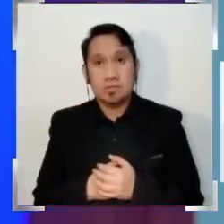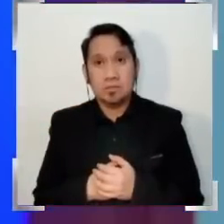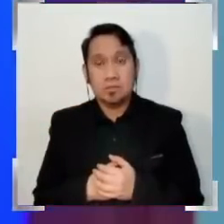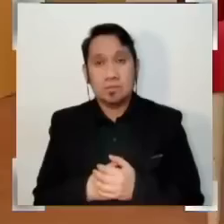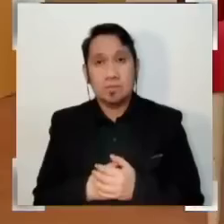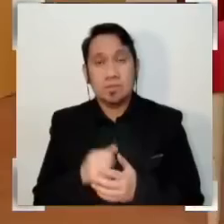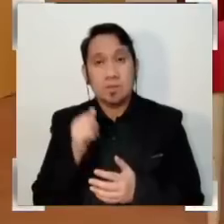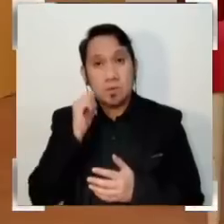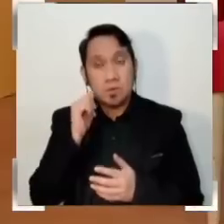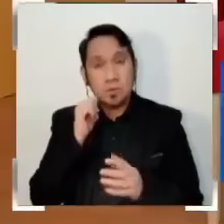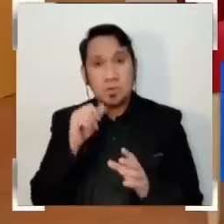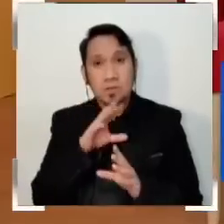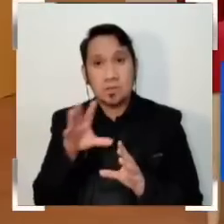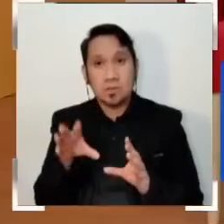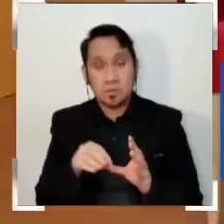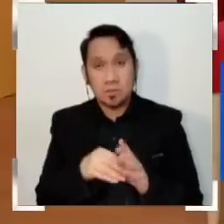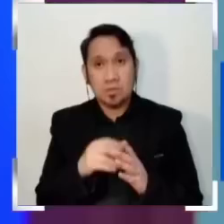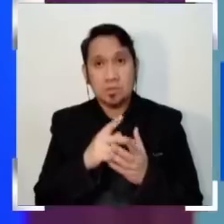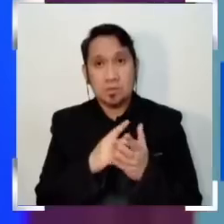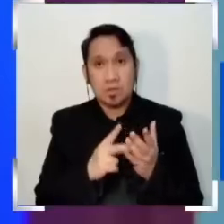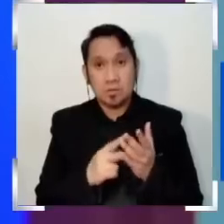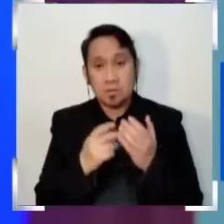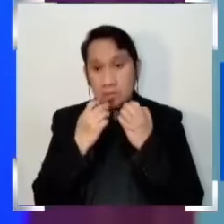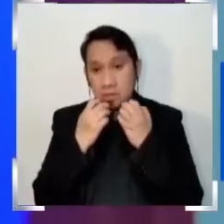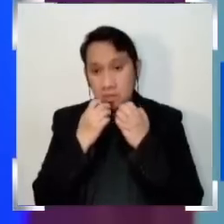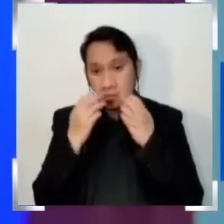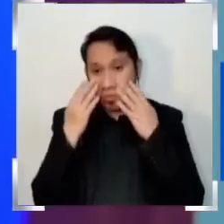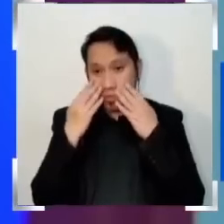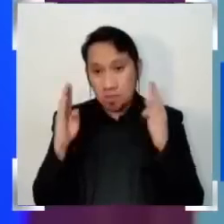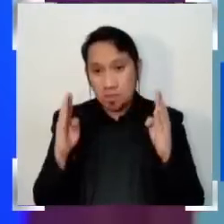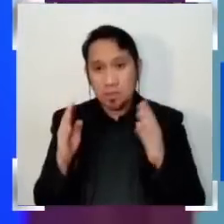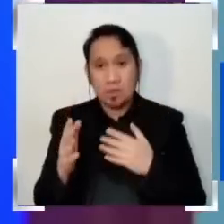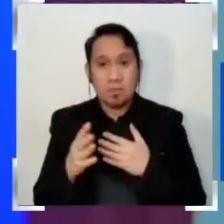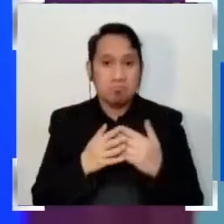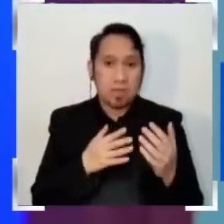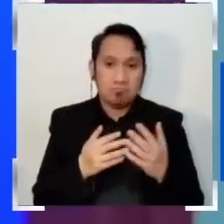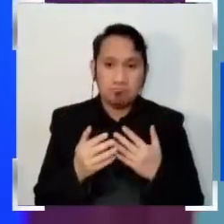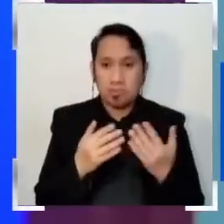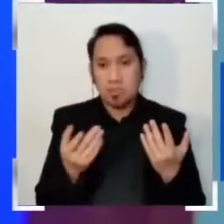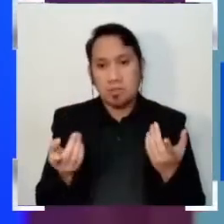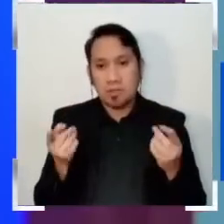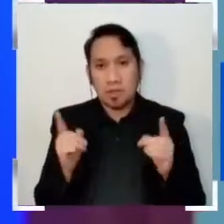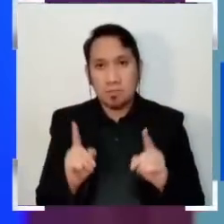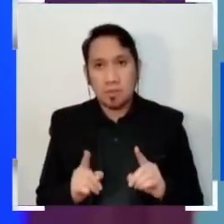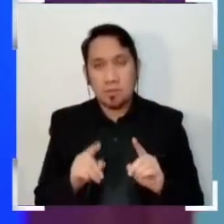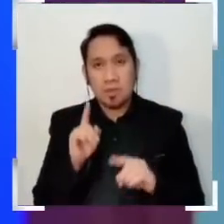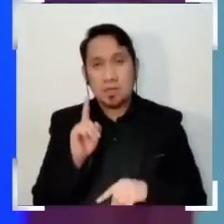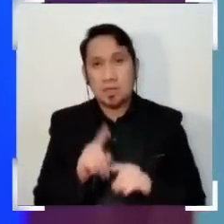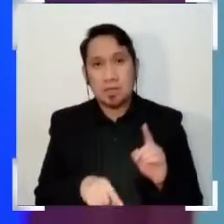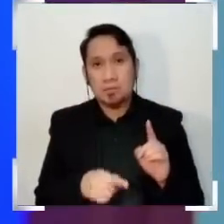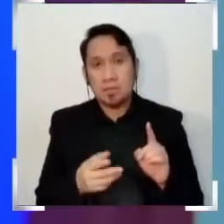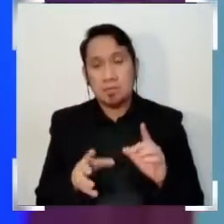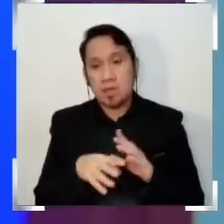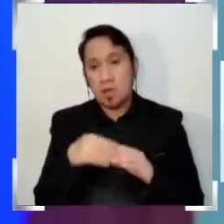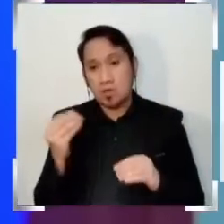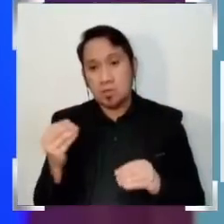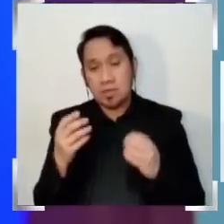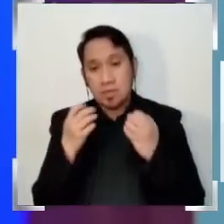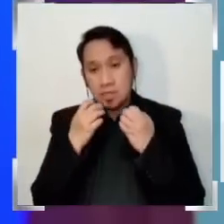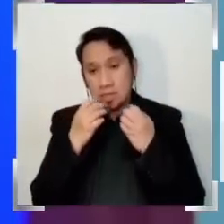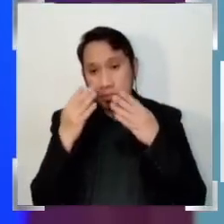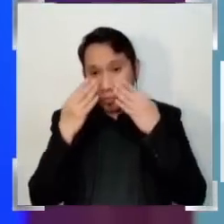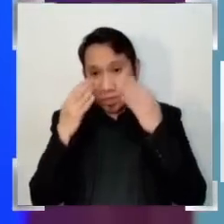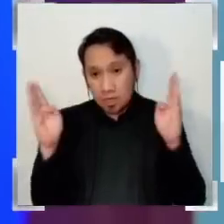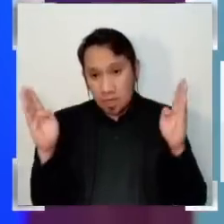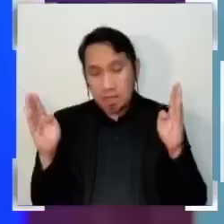always be a part of Itbulaga. So kahit baliktarin natin, hindi talaga sila pwedeng mawala sa Itbulaga. And Itbulaga